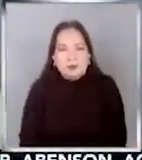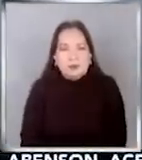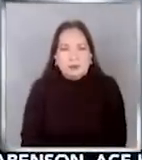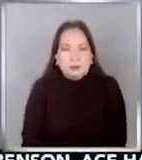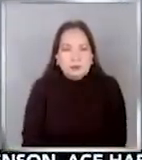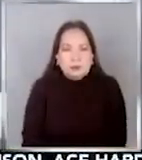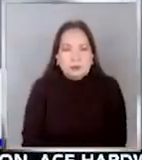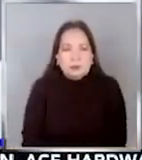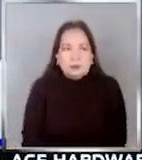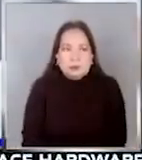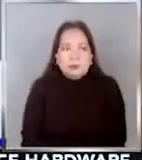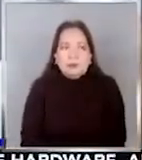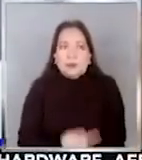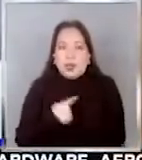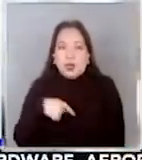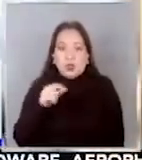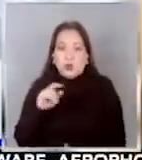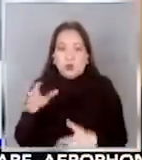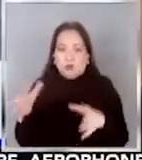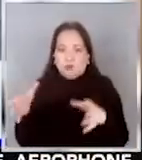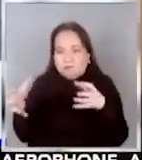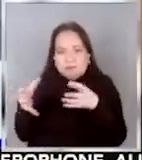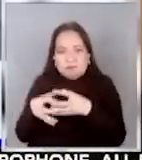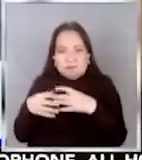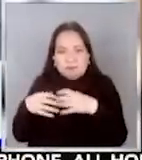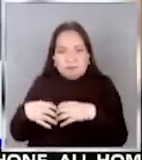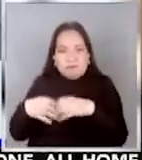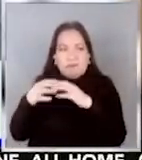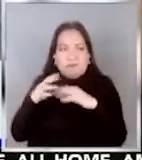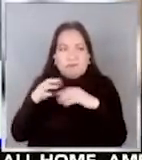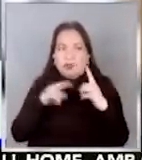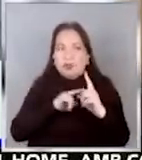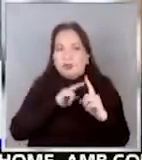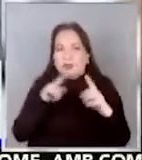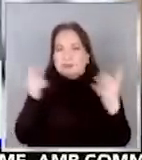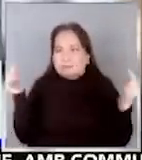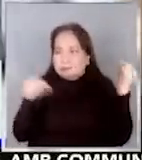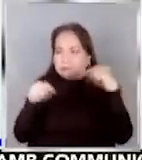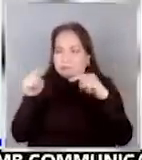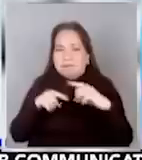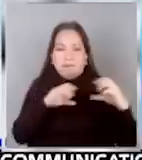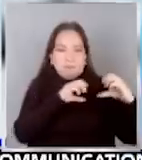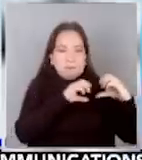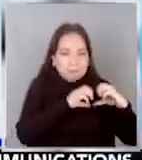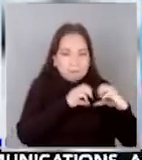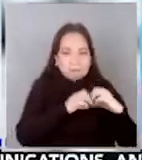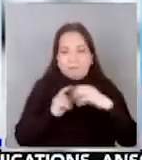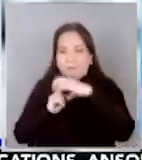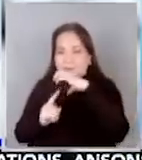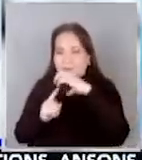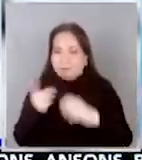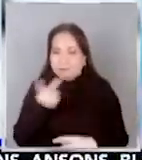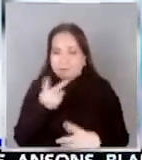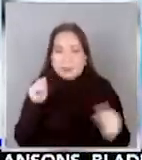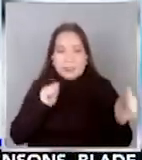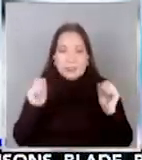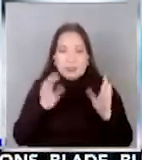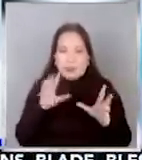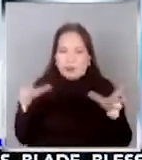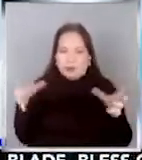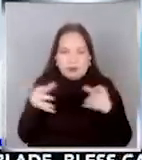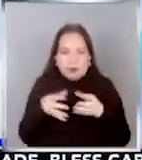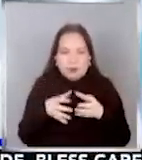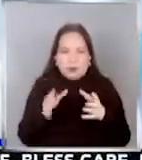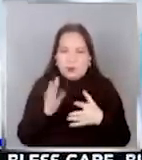Sumabak sa team building at dumalo sa send-off party ang Kapuso at Kapamilya stars na cast ng groundbreaking television